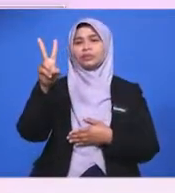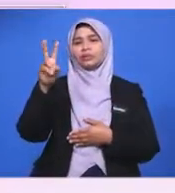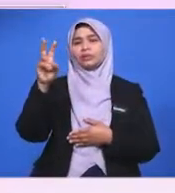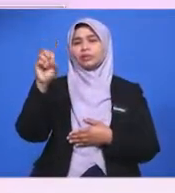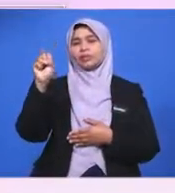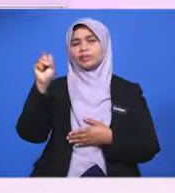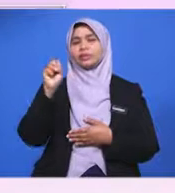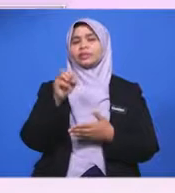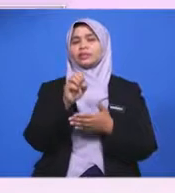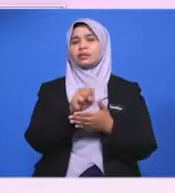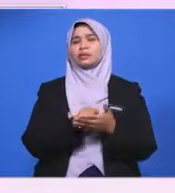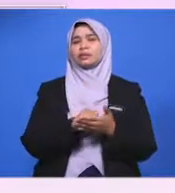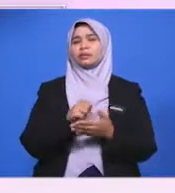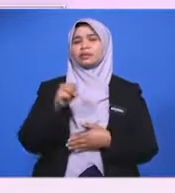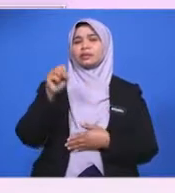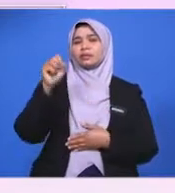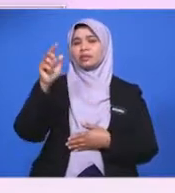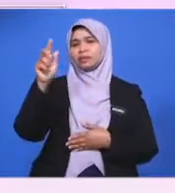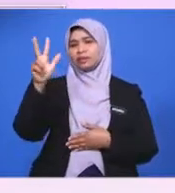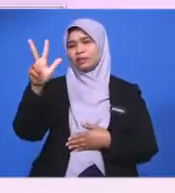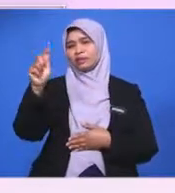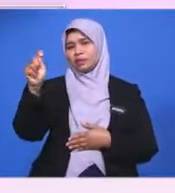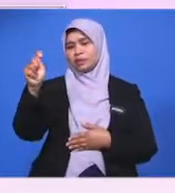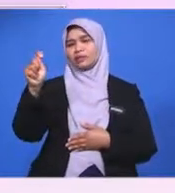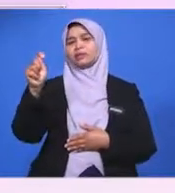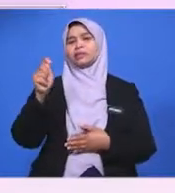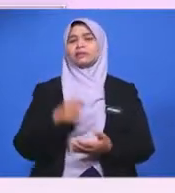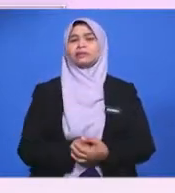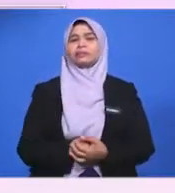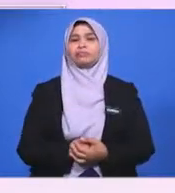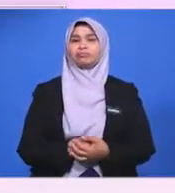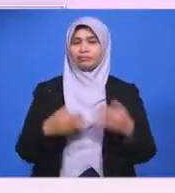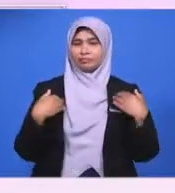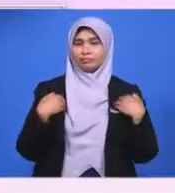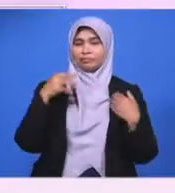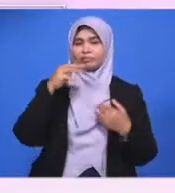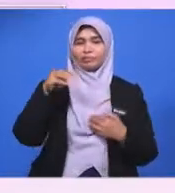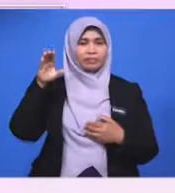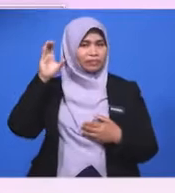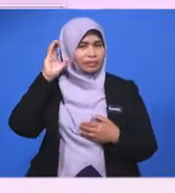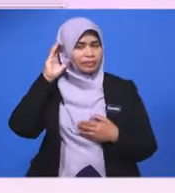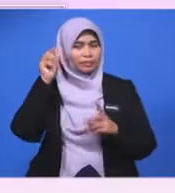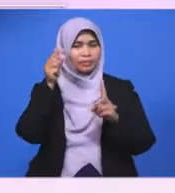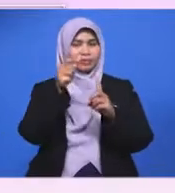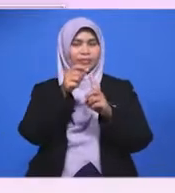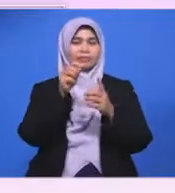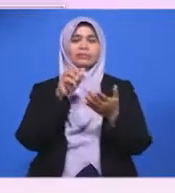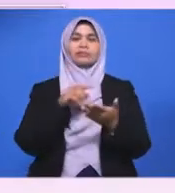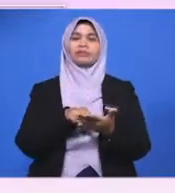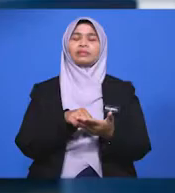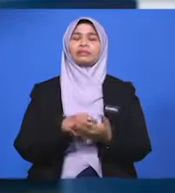tertia. Pernahkah murid-murid mendengar perkataan ini? Ya ataupun tidak?